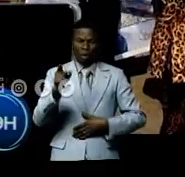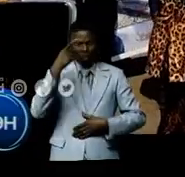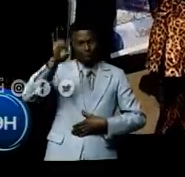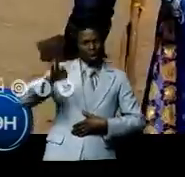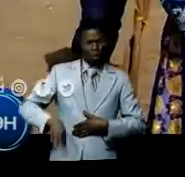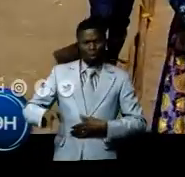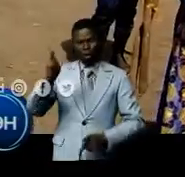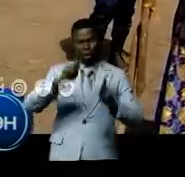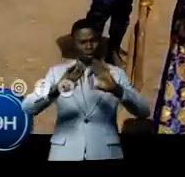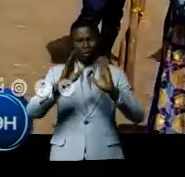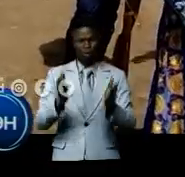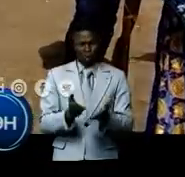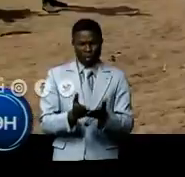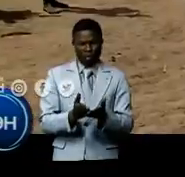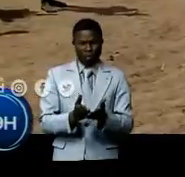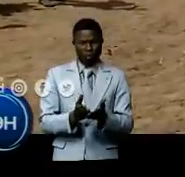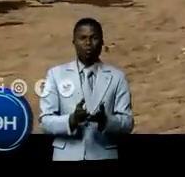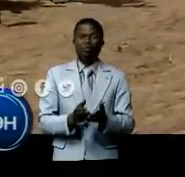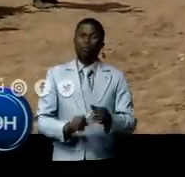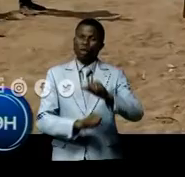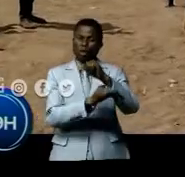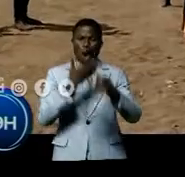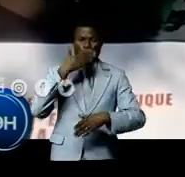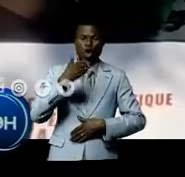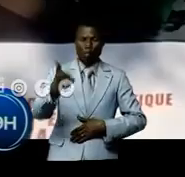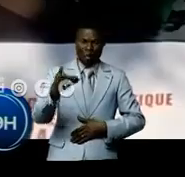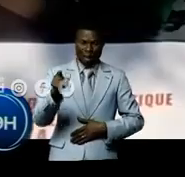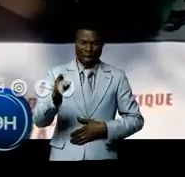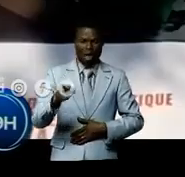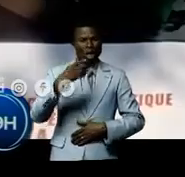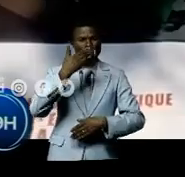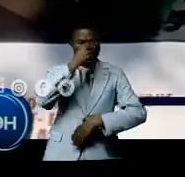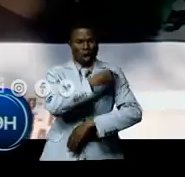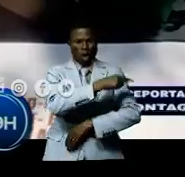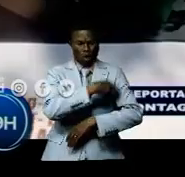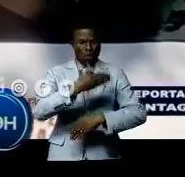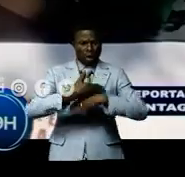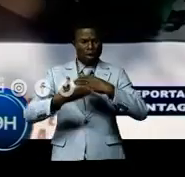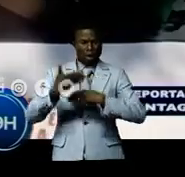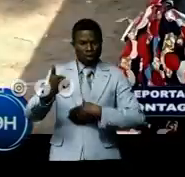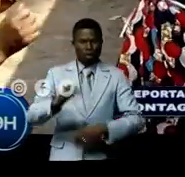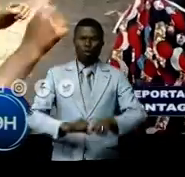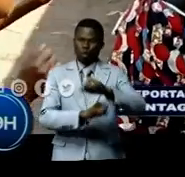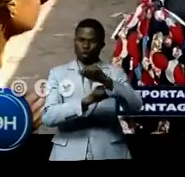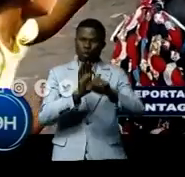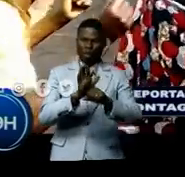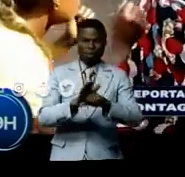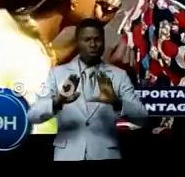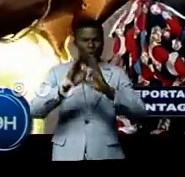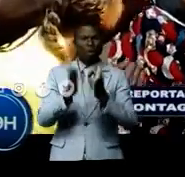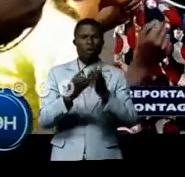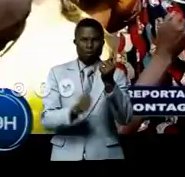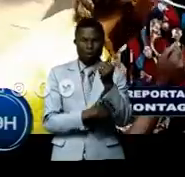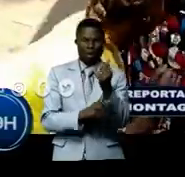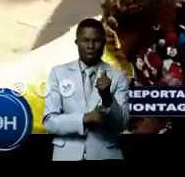bien-être communautaire. Car grâce à ce centre hospitalier, Mbouba fera appel à l'eau et à la régie des eaux